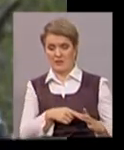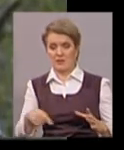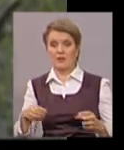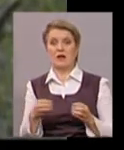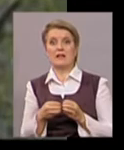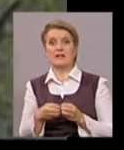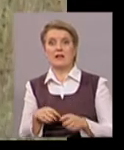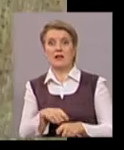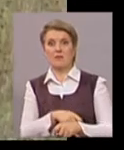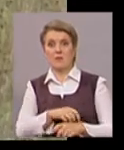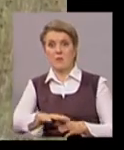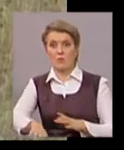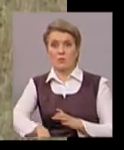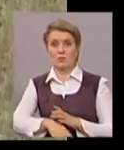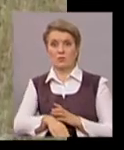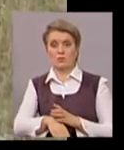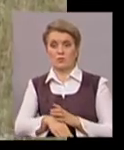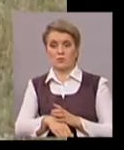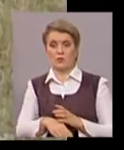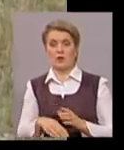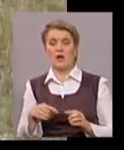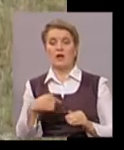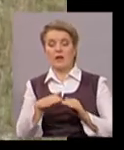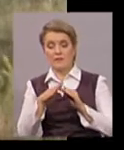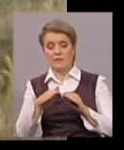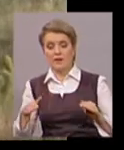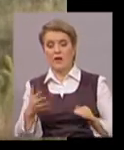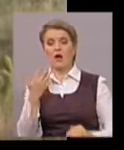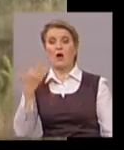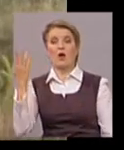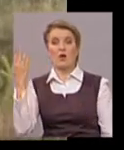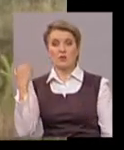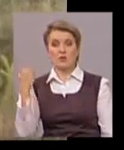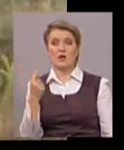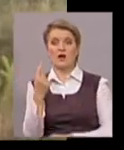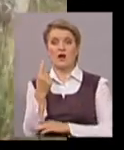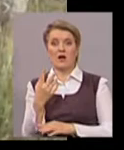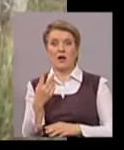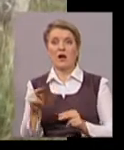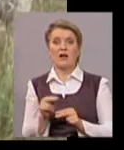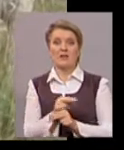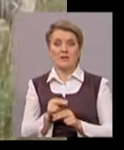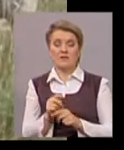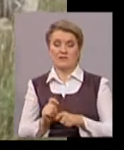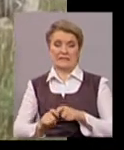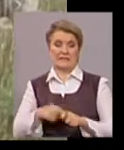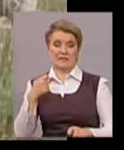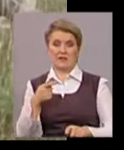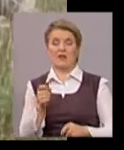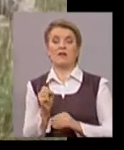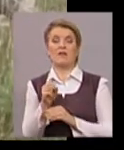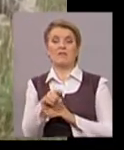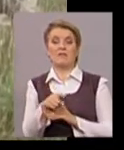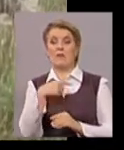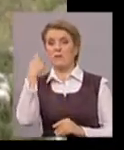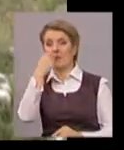метрів. Це пустота. Дати лад майну колишнього ракетного дивізіону для держави – справа затратна. Кілька років тому її довірили приватній